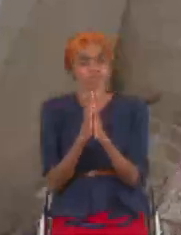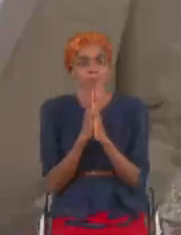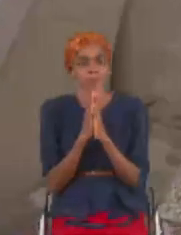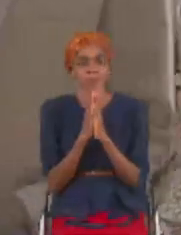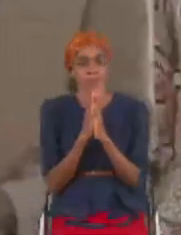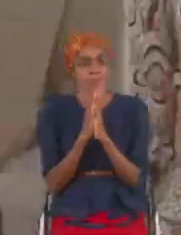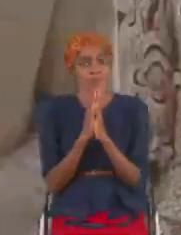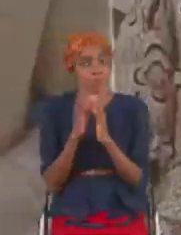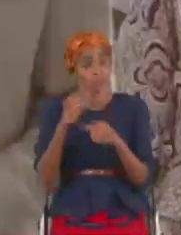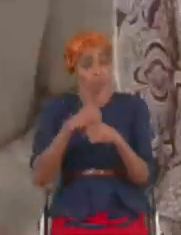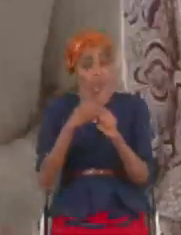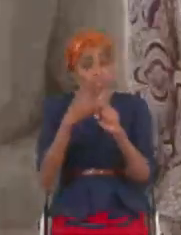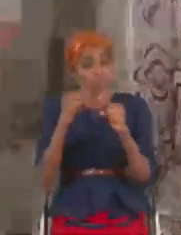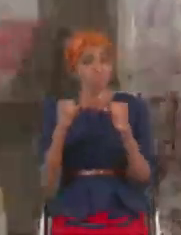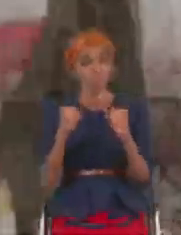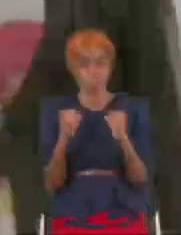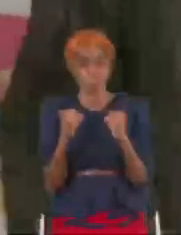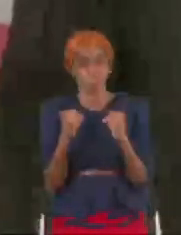fort